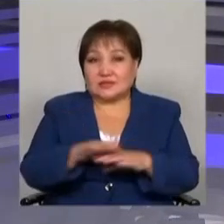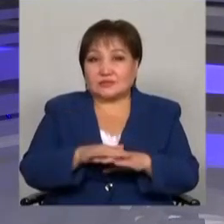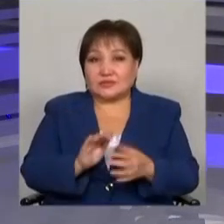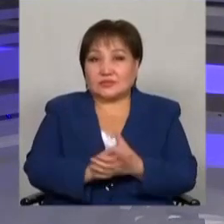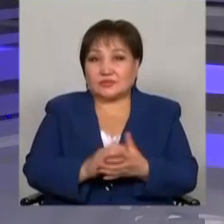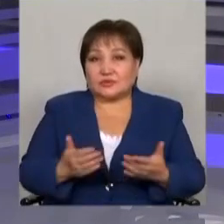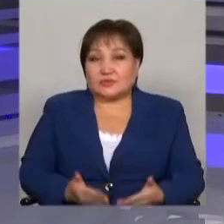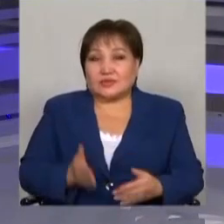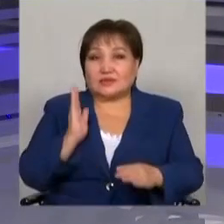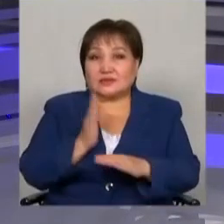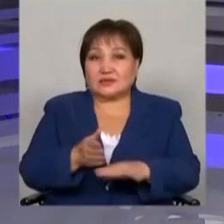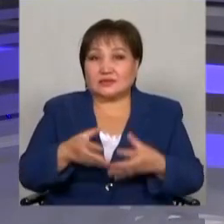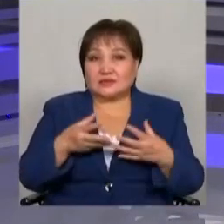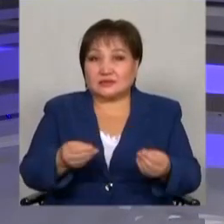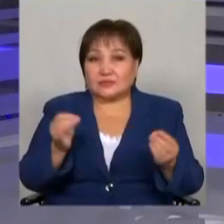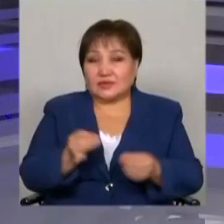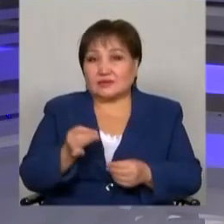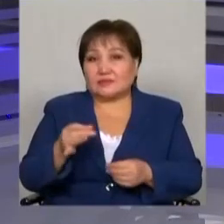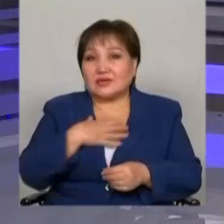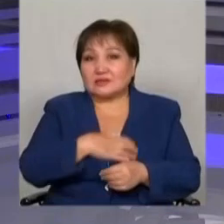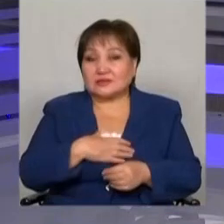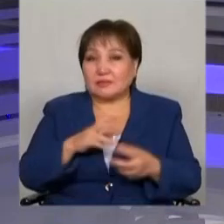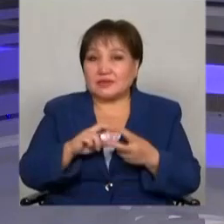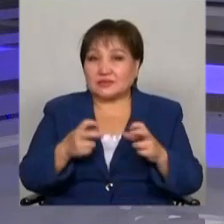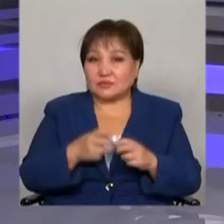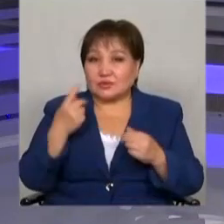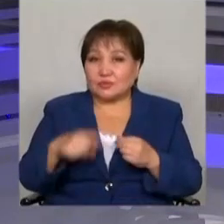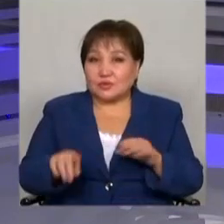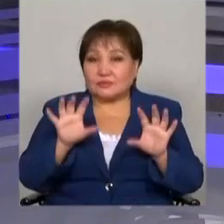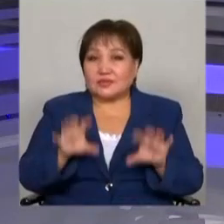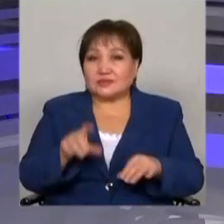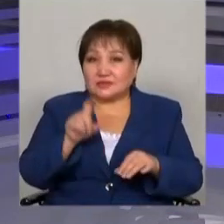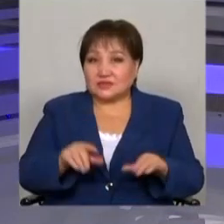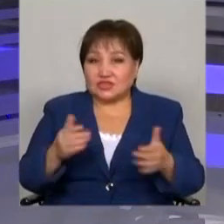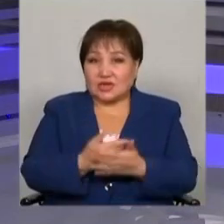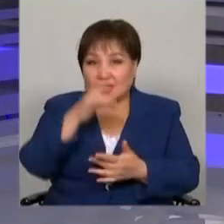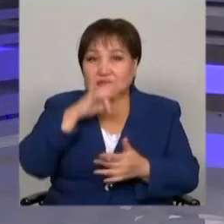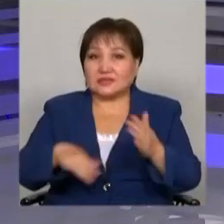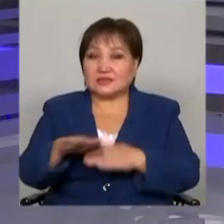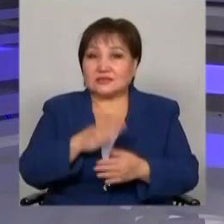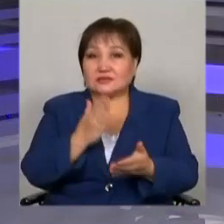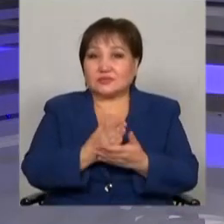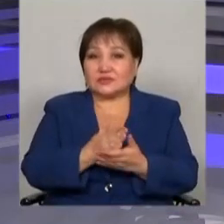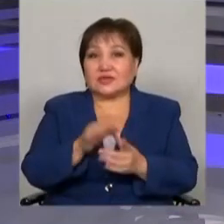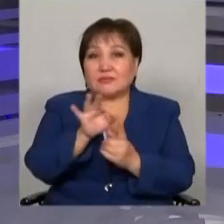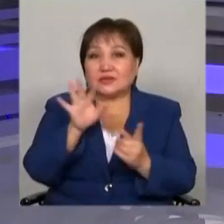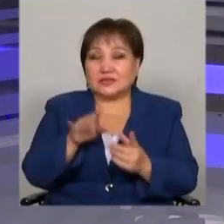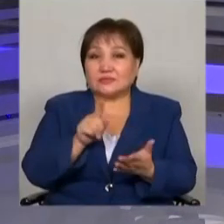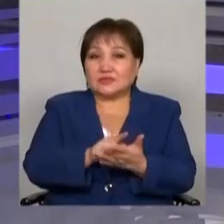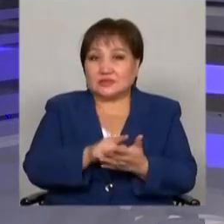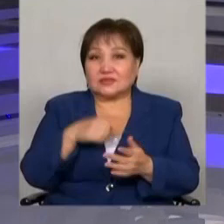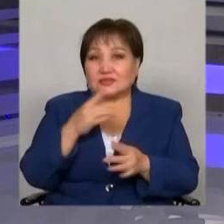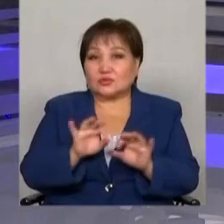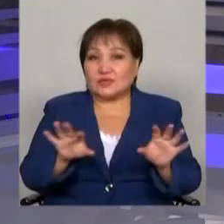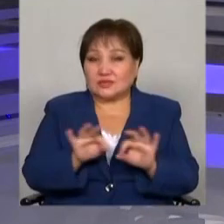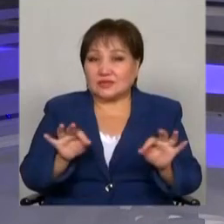тікелей әсері бар өте маңызды мәселе. Бұдан бөлек президент жаңа Қазақстанның алдында тұрған мақсат-міндеттерге тоқталды. Құрылтайда